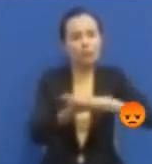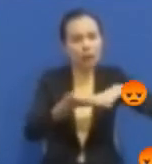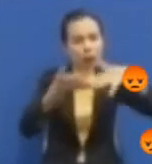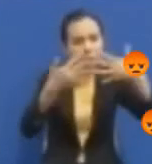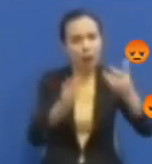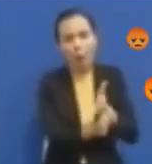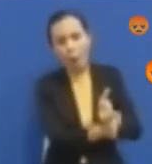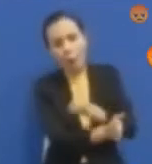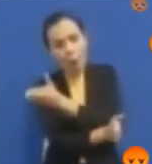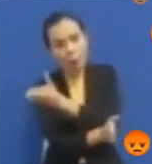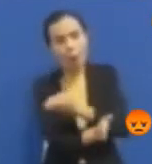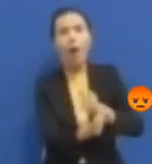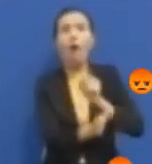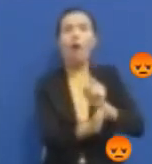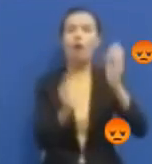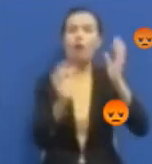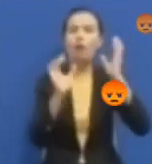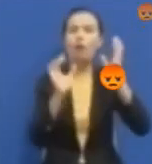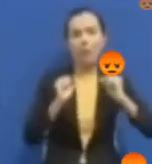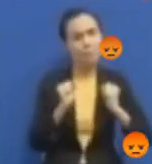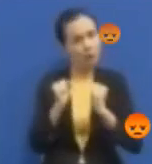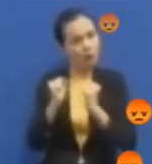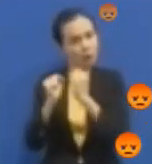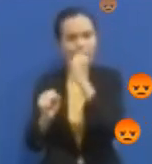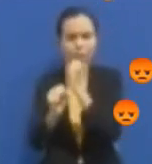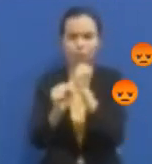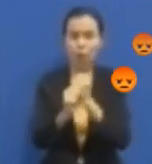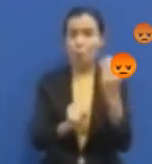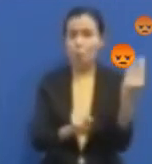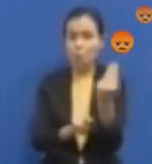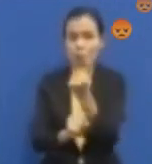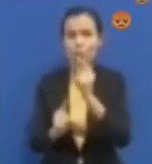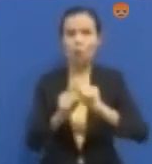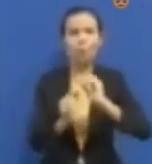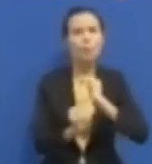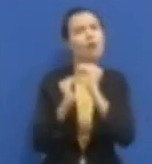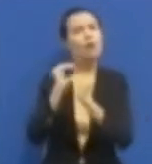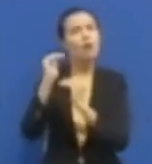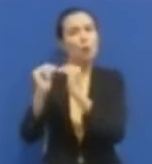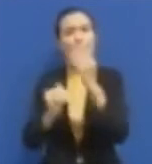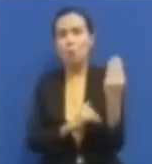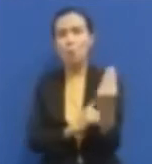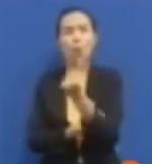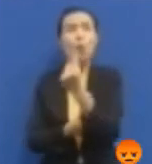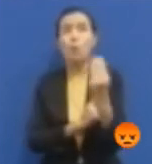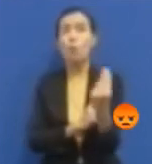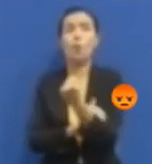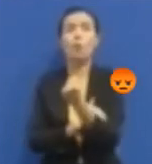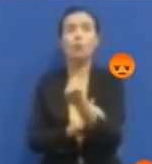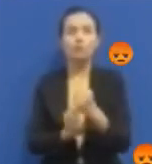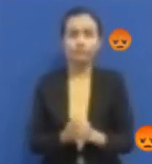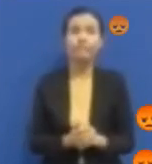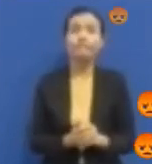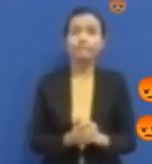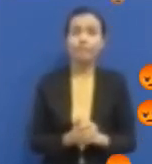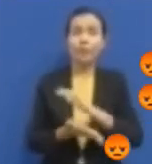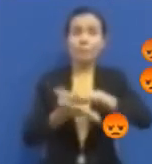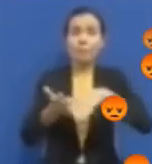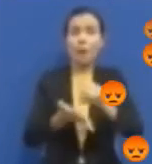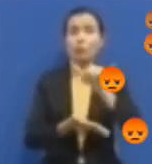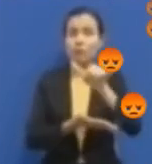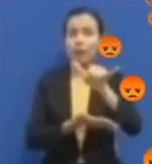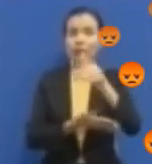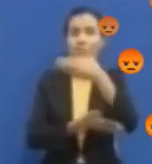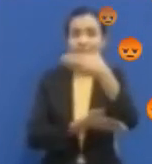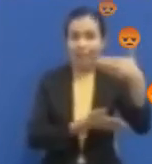ก็รัฐบาลก็เร่งที่จะลงมือปฏิบัติเพื่อหวังจะให้เกิดการปฏิรูปที่เร็วขึ้นและส่วนยุทธศาสตร์ชาติและแผนแม่บ